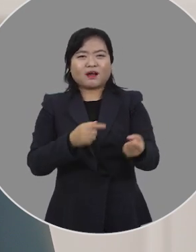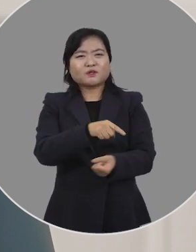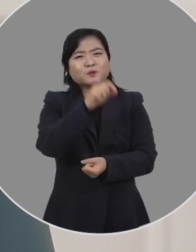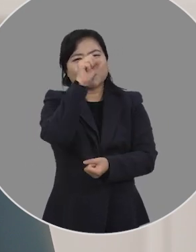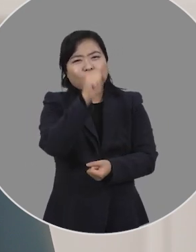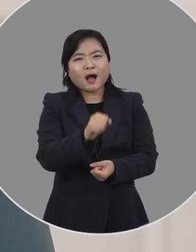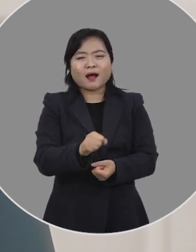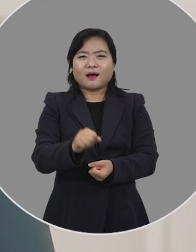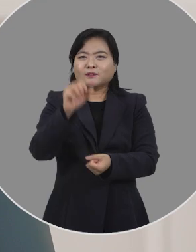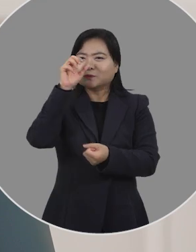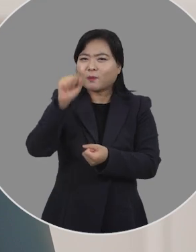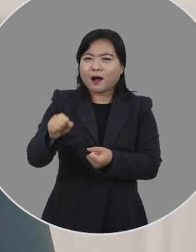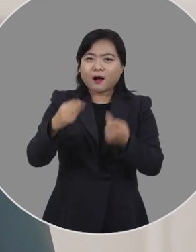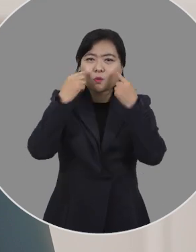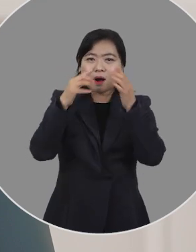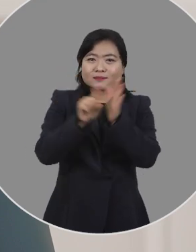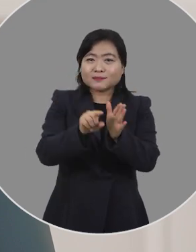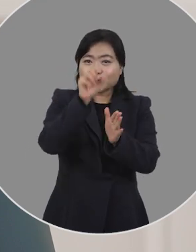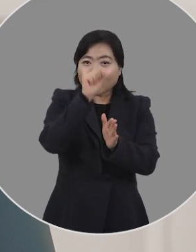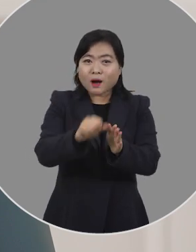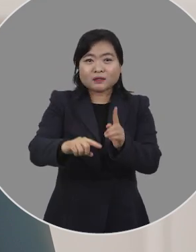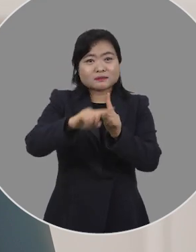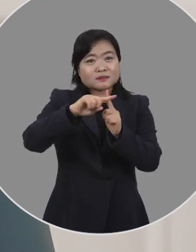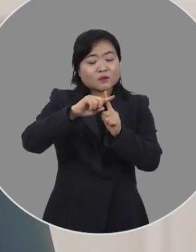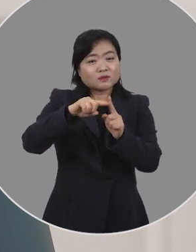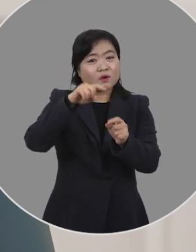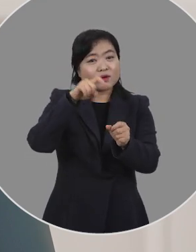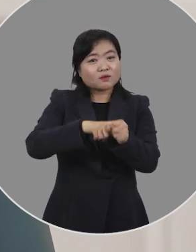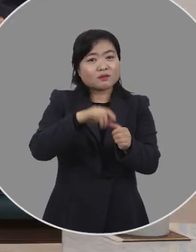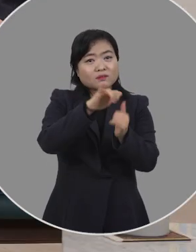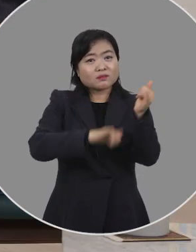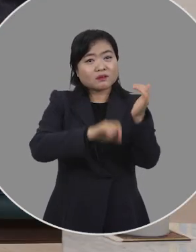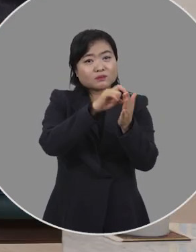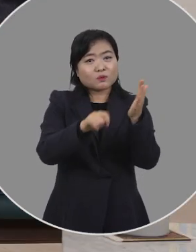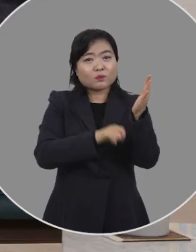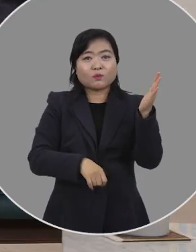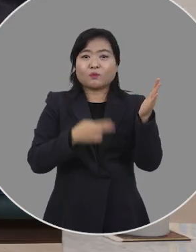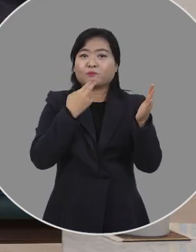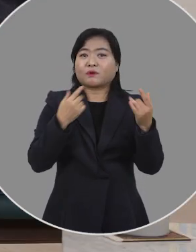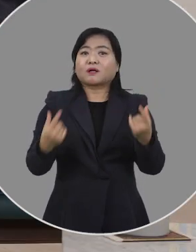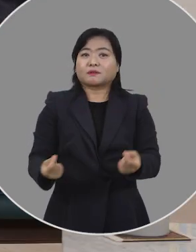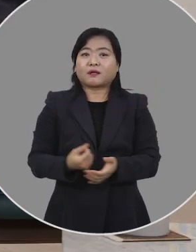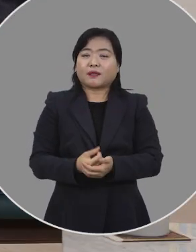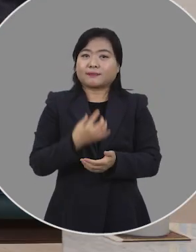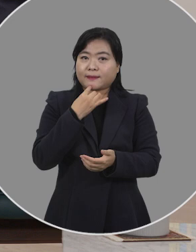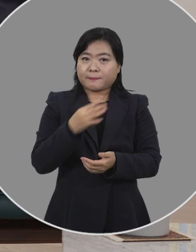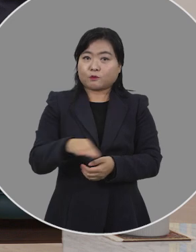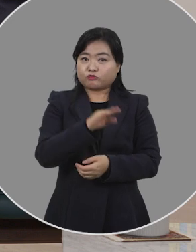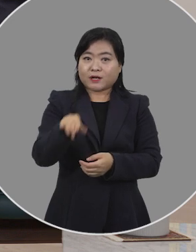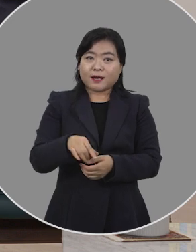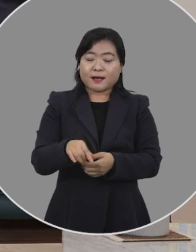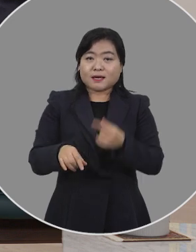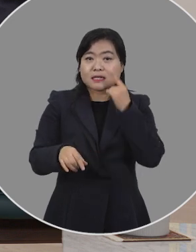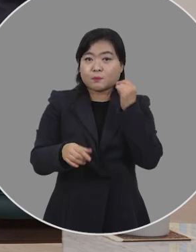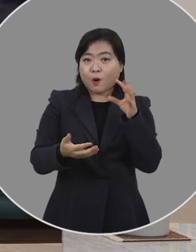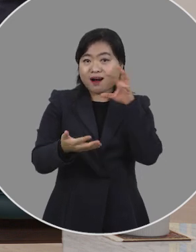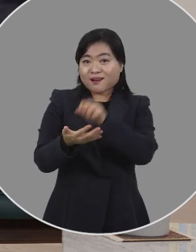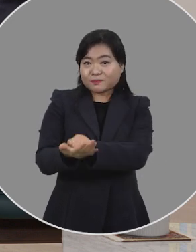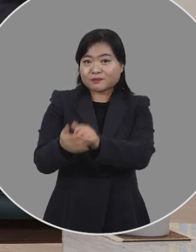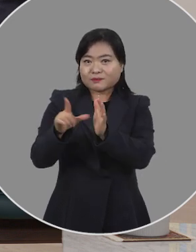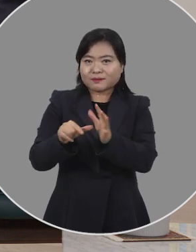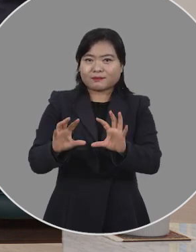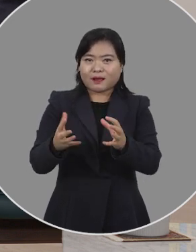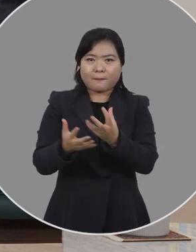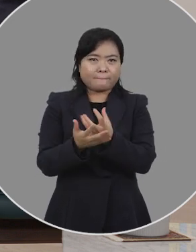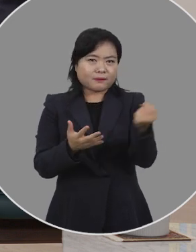했던 확신이 좋은 일을 일으킨 경우는 없을 것 같아요. 다만 우리가 일제강점기에 나라 다